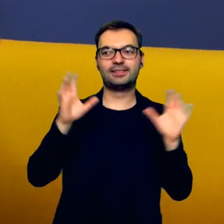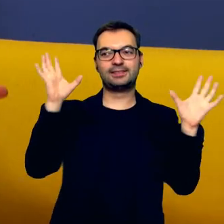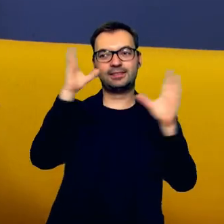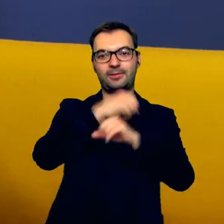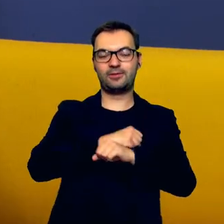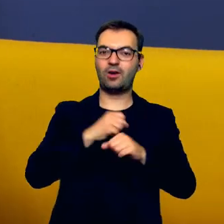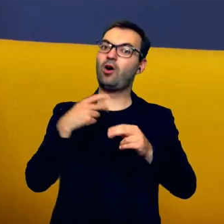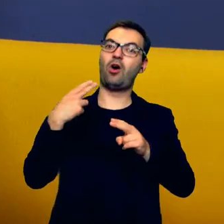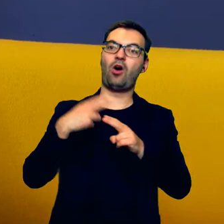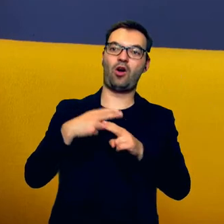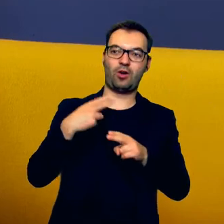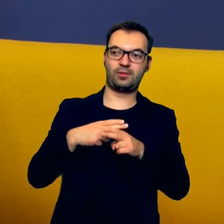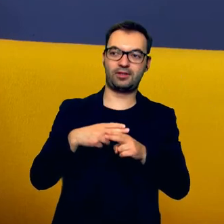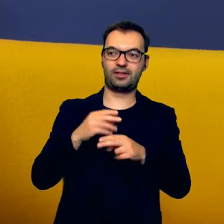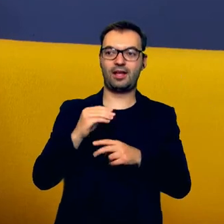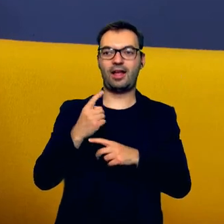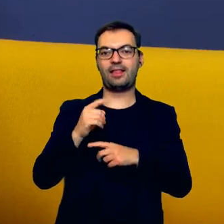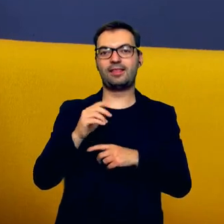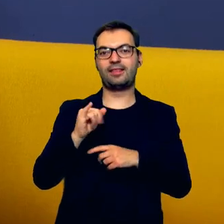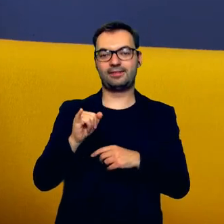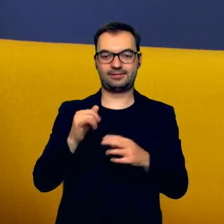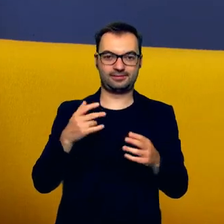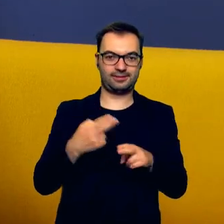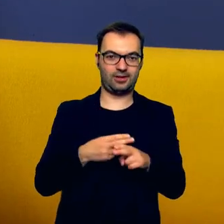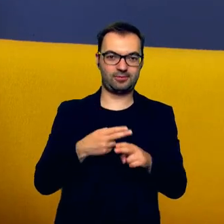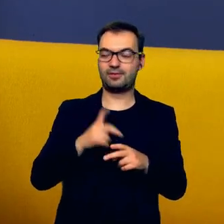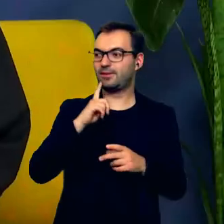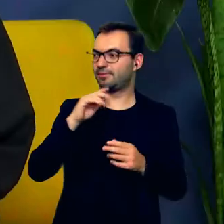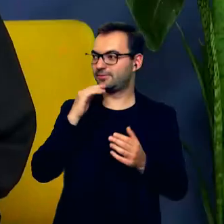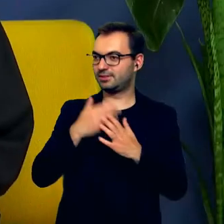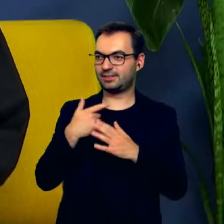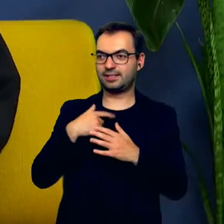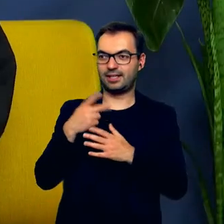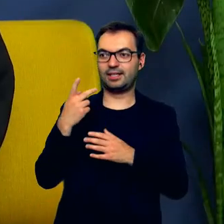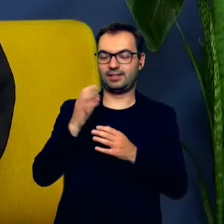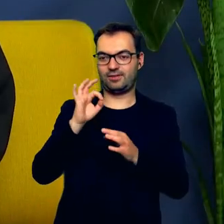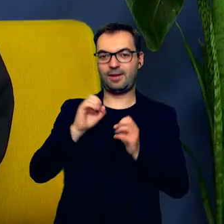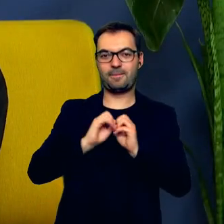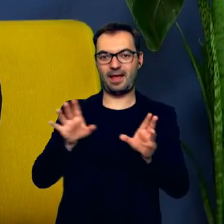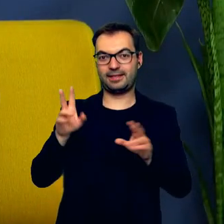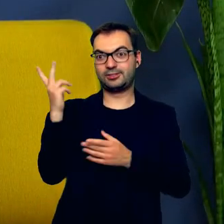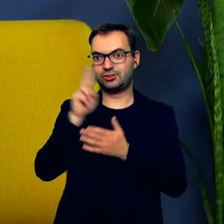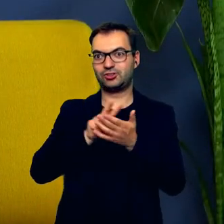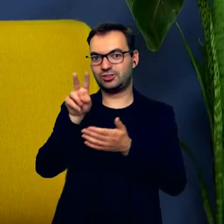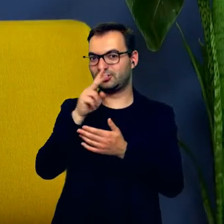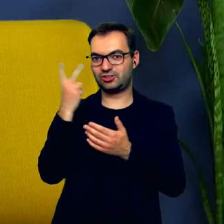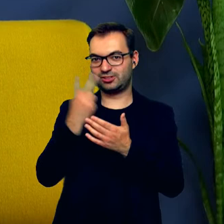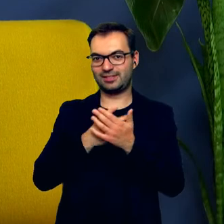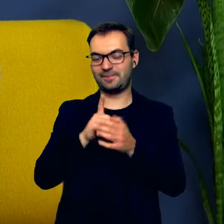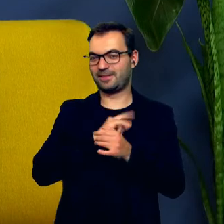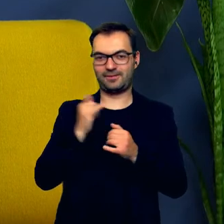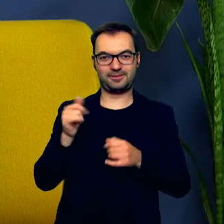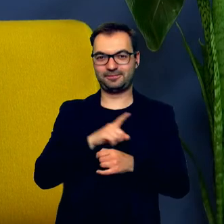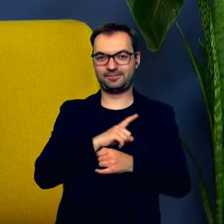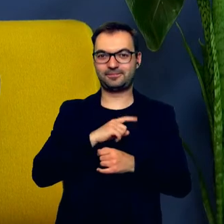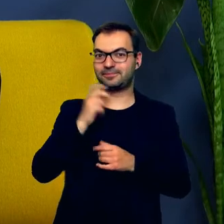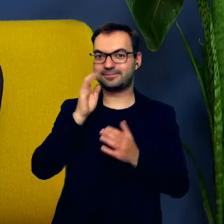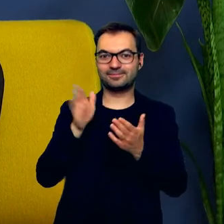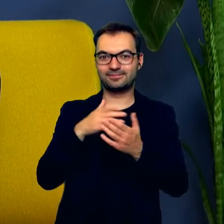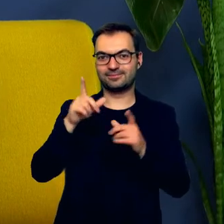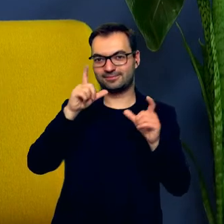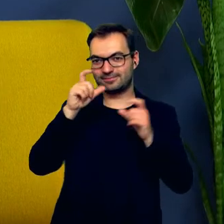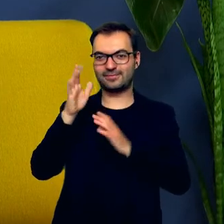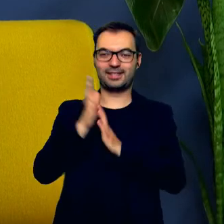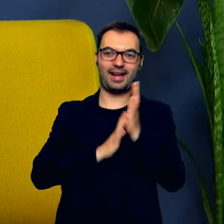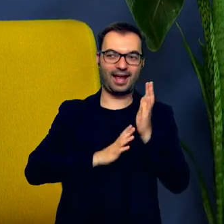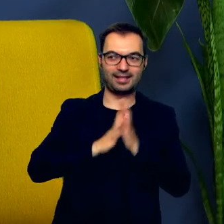o chorobie, na którą cierpi Edward. No właśnie, ja przyznam, że ja śledzę pańskie media społecznościowe z dużym zainteresowaniem. Przeglądam nie tylko